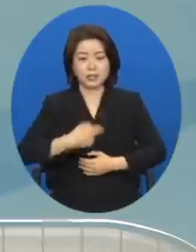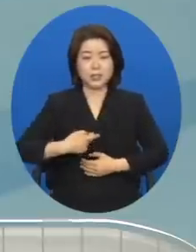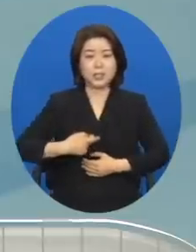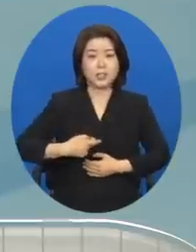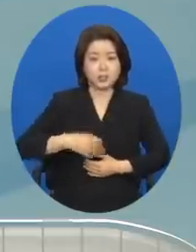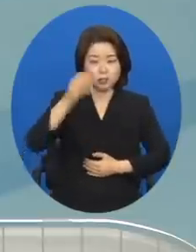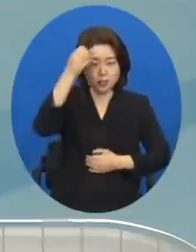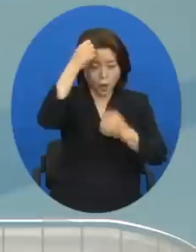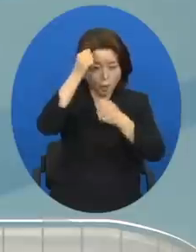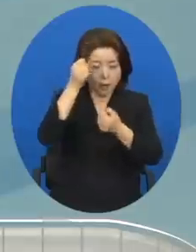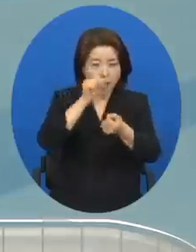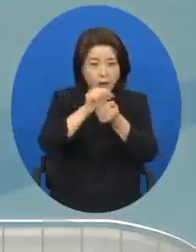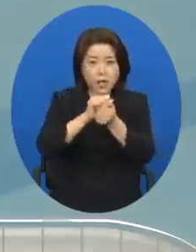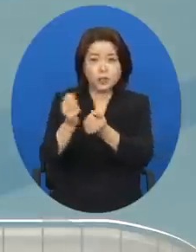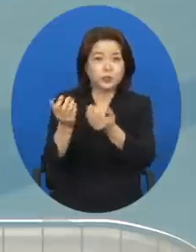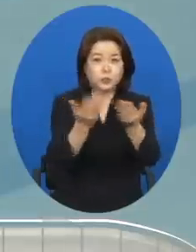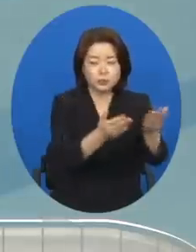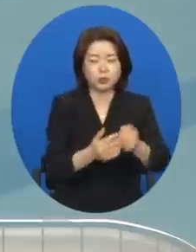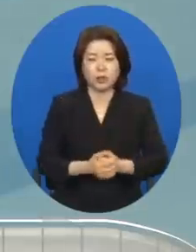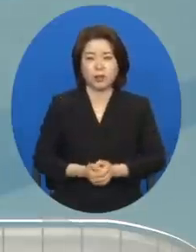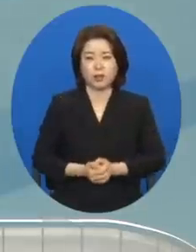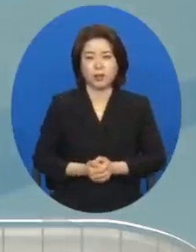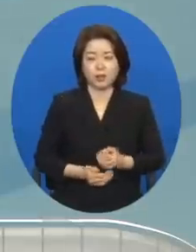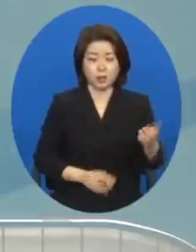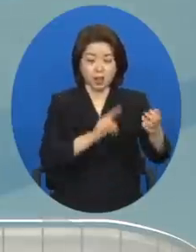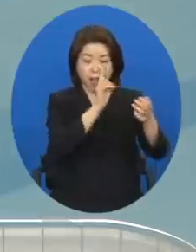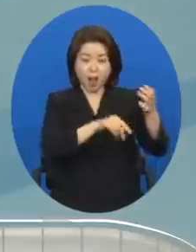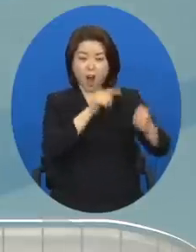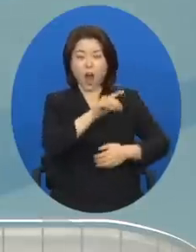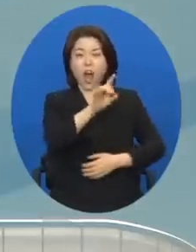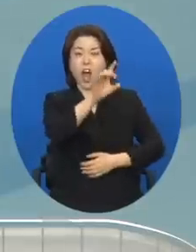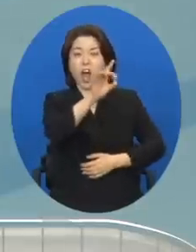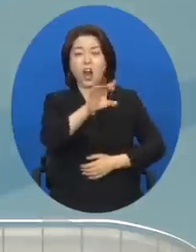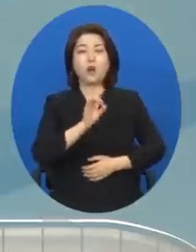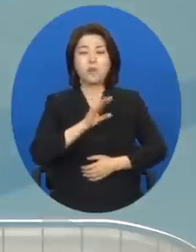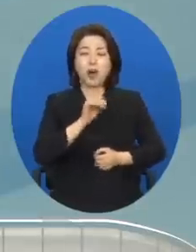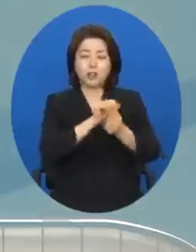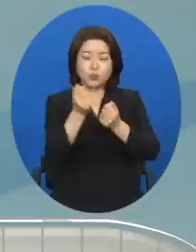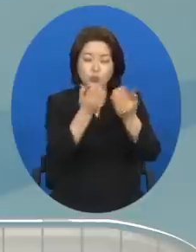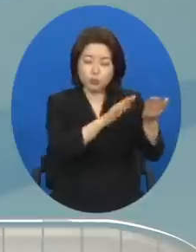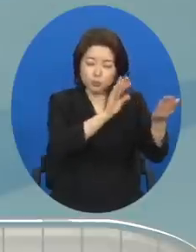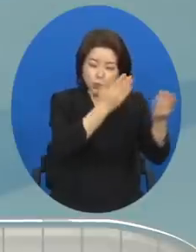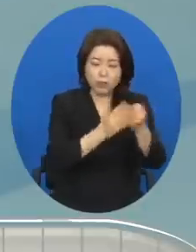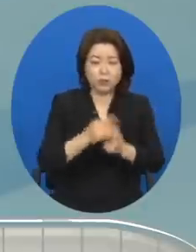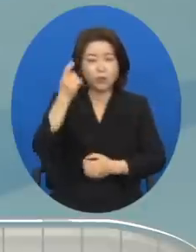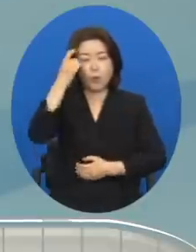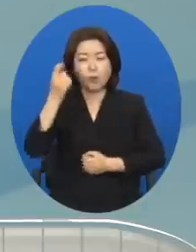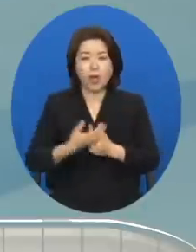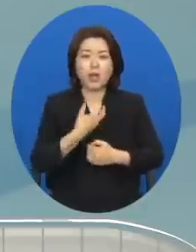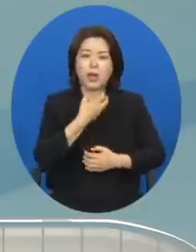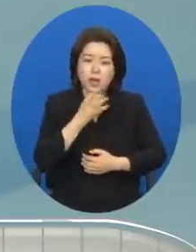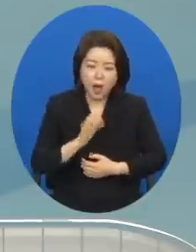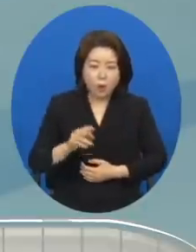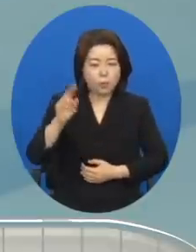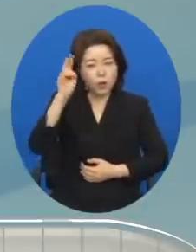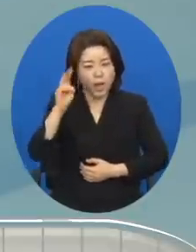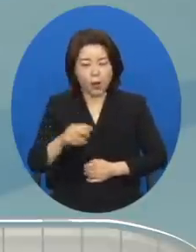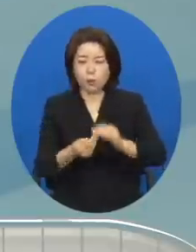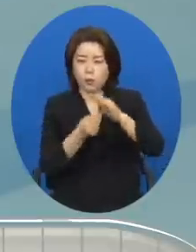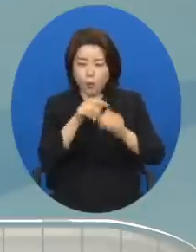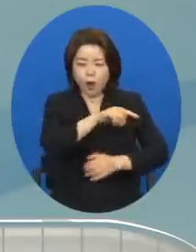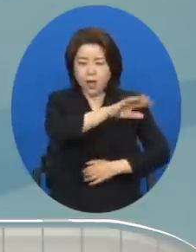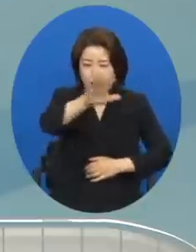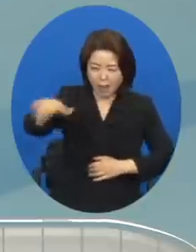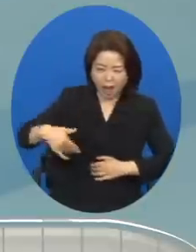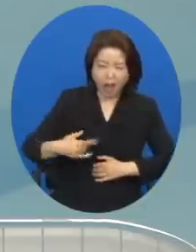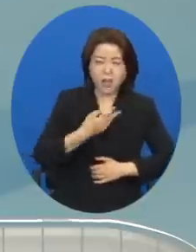거예요. 가룟 유다의 발만 씻기면 되지 왜 베드로의 발, 야고보의 발, 요한의 발,